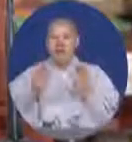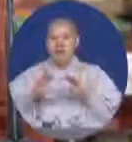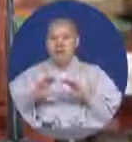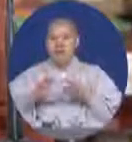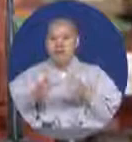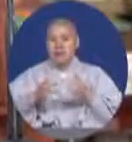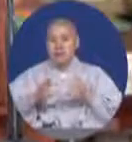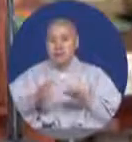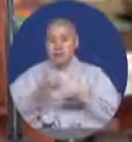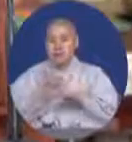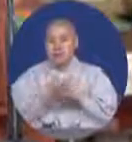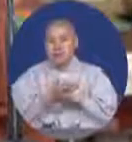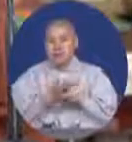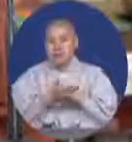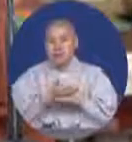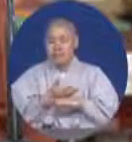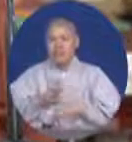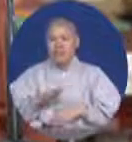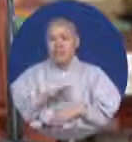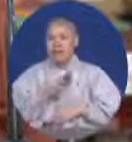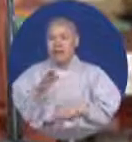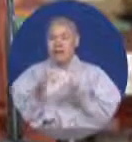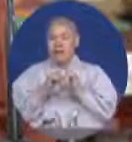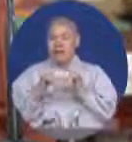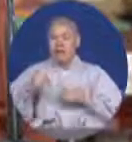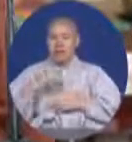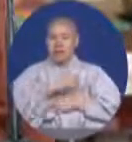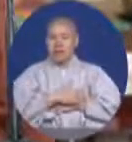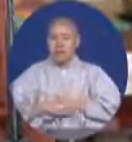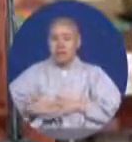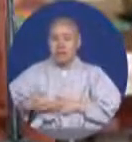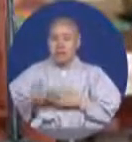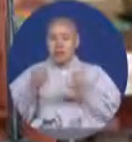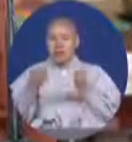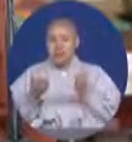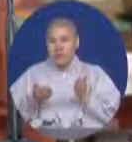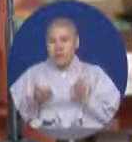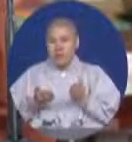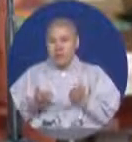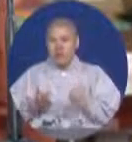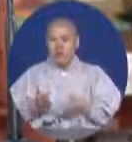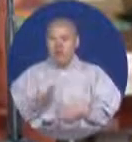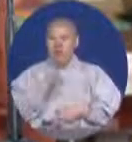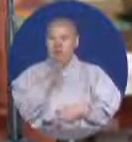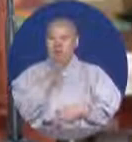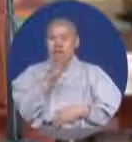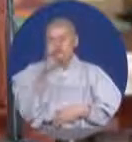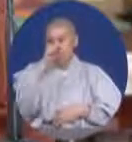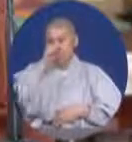이게 우리가 지금 이 인간 몸 받아 있는 게 엄청나게 좋은 겁니다.